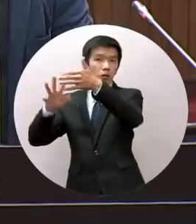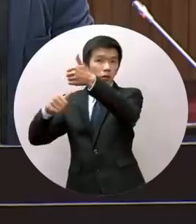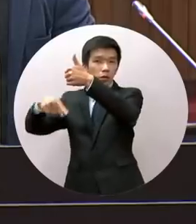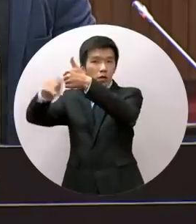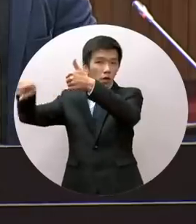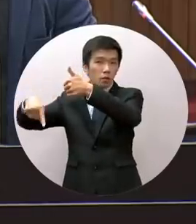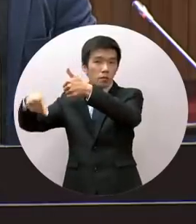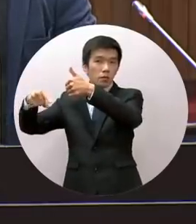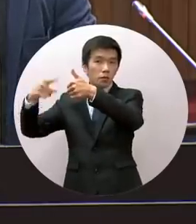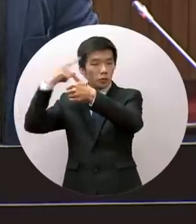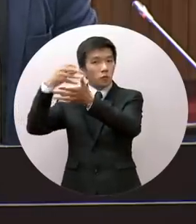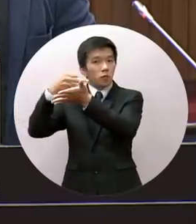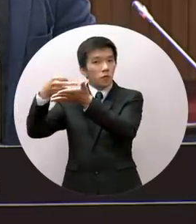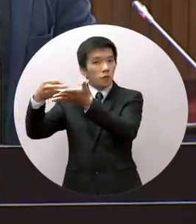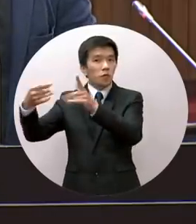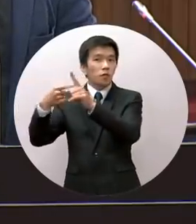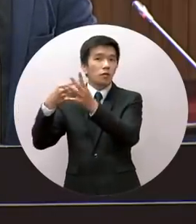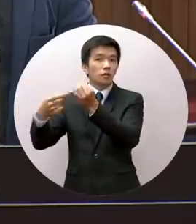271号决议案？知道这件事吗？